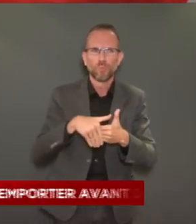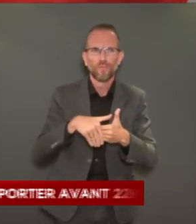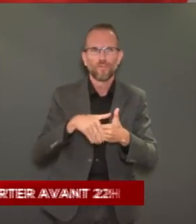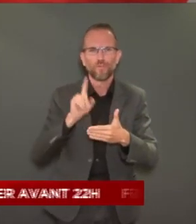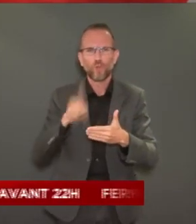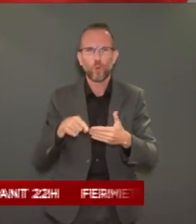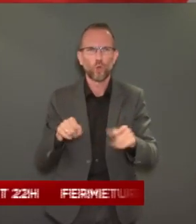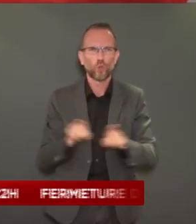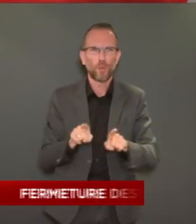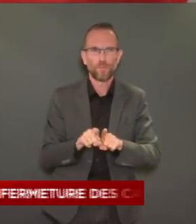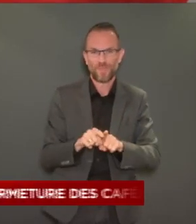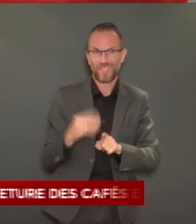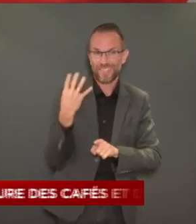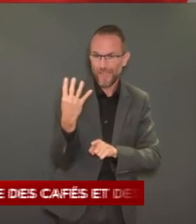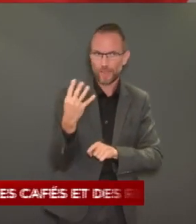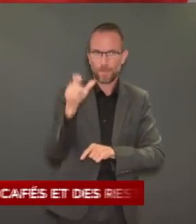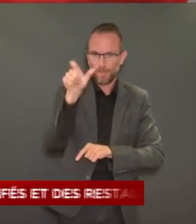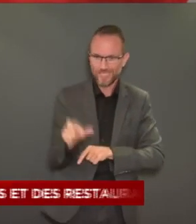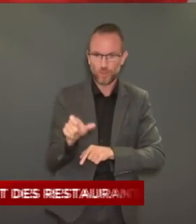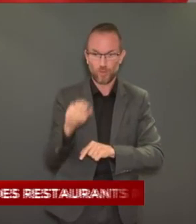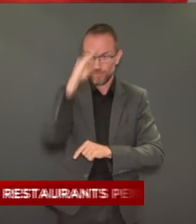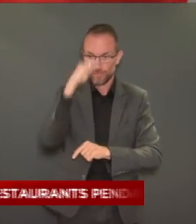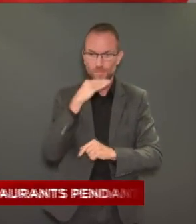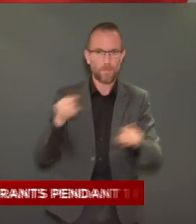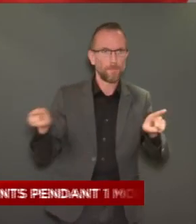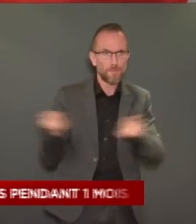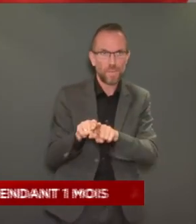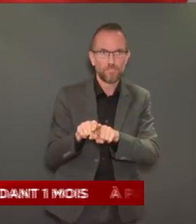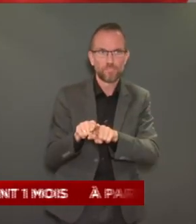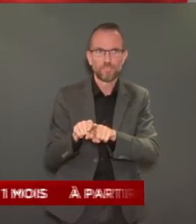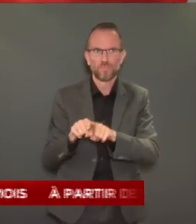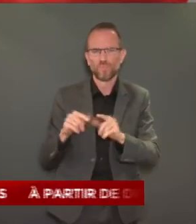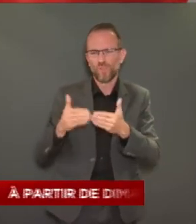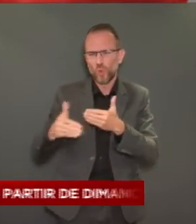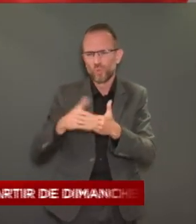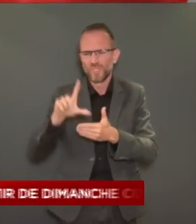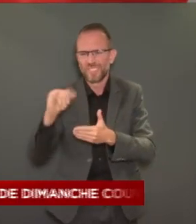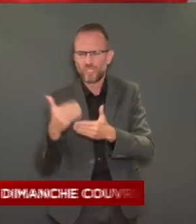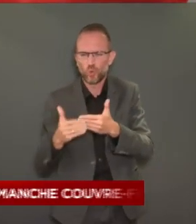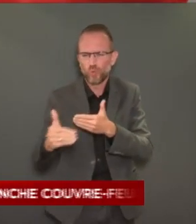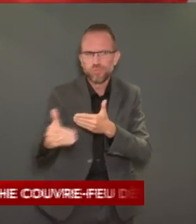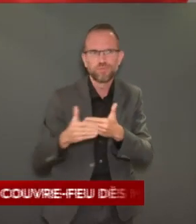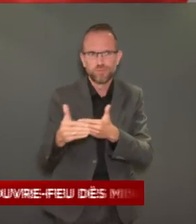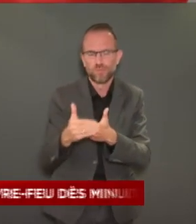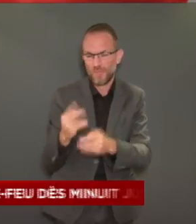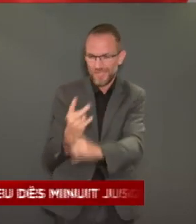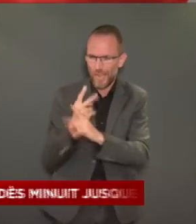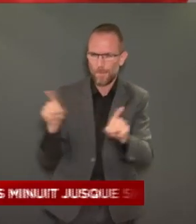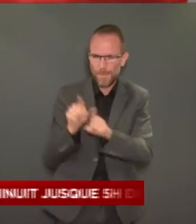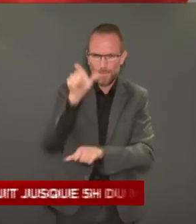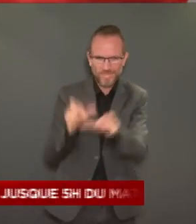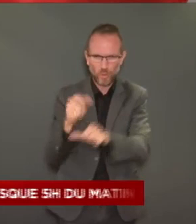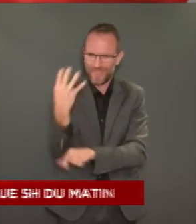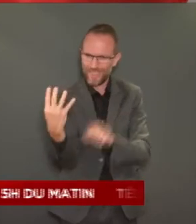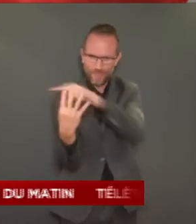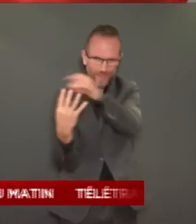les mêmes 4 personnes, pendant une dizaine, pour éviter qu'il y ait trop de contacts. Et après cette